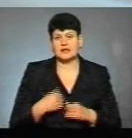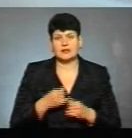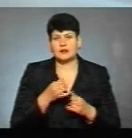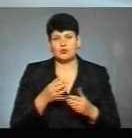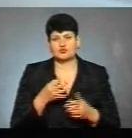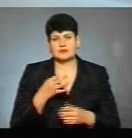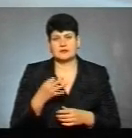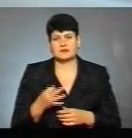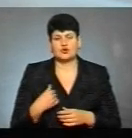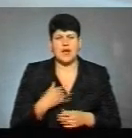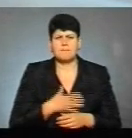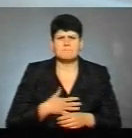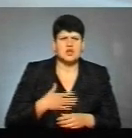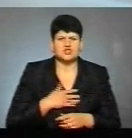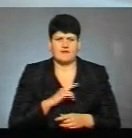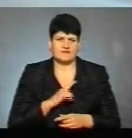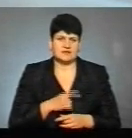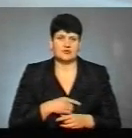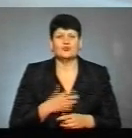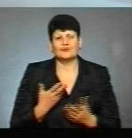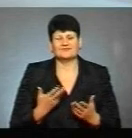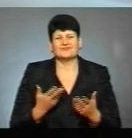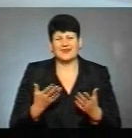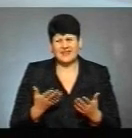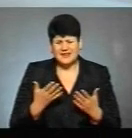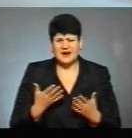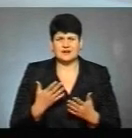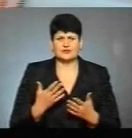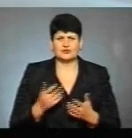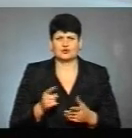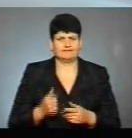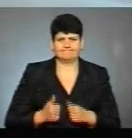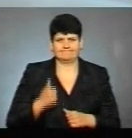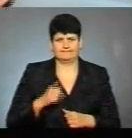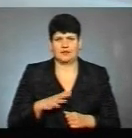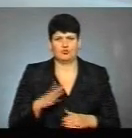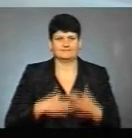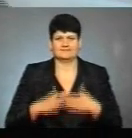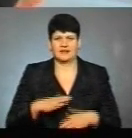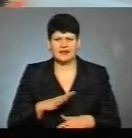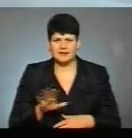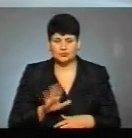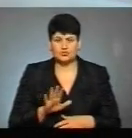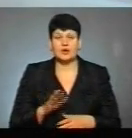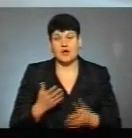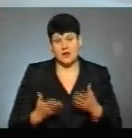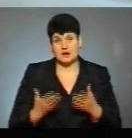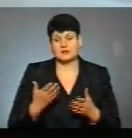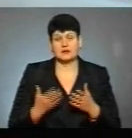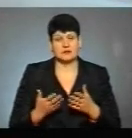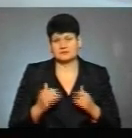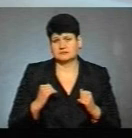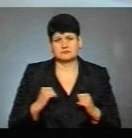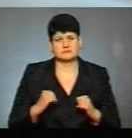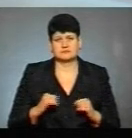я переживав сильно. Ну ясно, що не гордився, не тішився, що там це, але